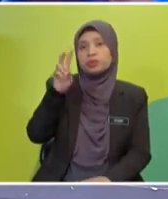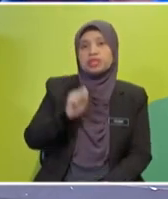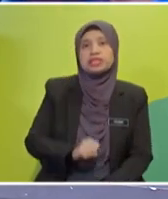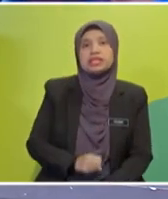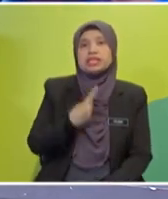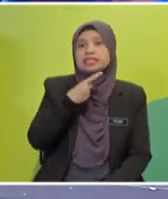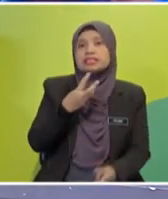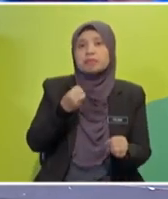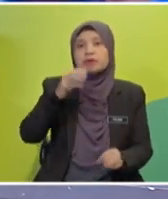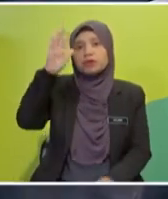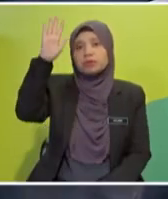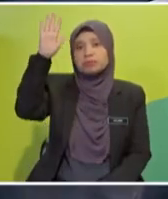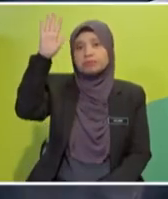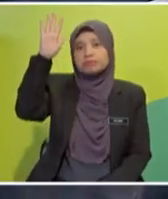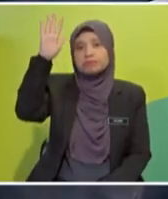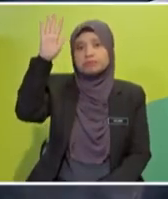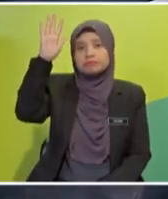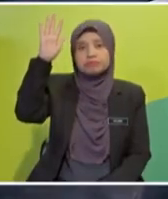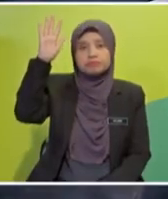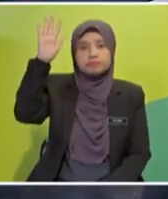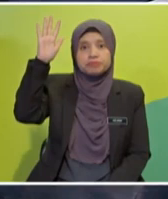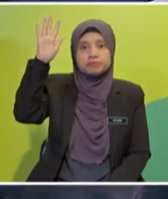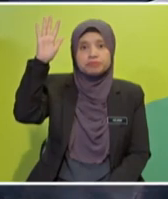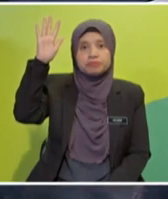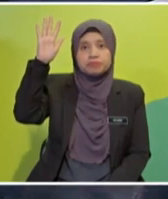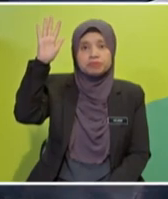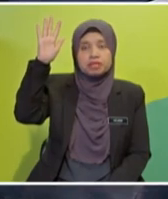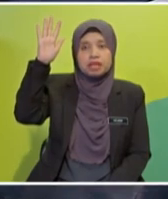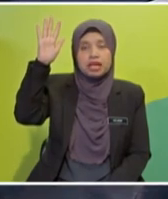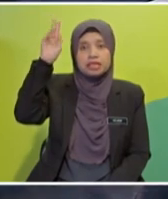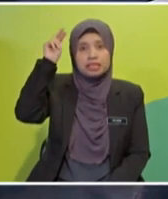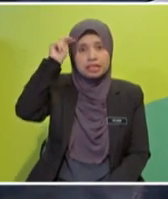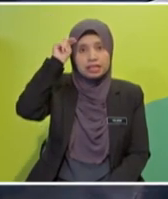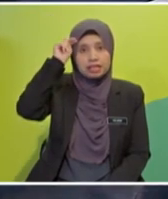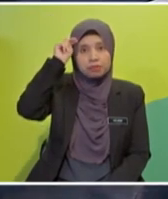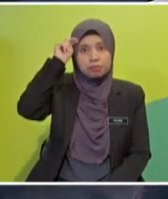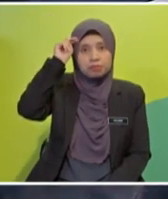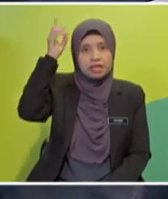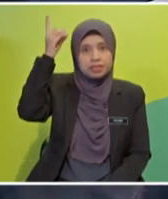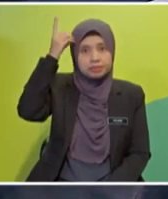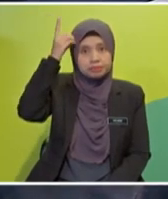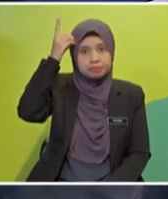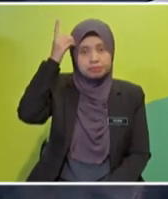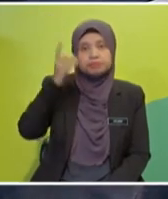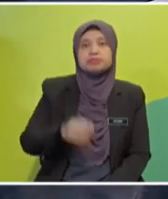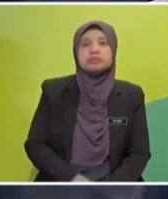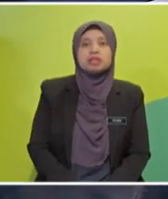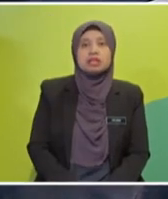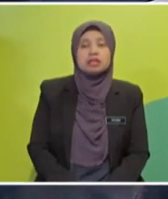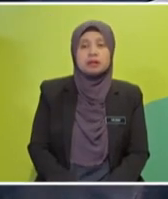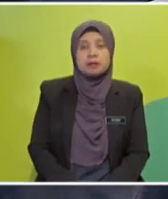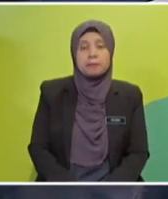siapa nak menjawab nombor 2? Okey. Nik Muhammad Hafiz Dani. Okey, silakan. Nombor soalan sampul nombor